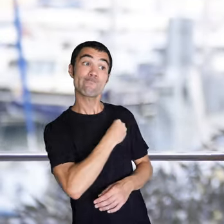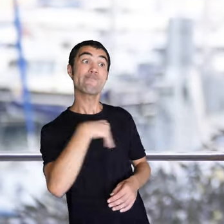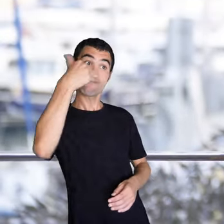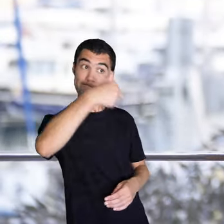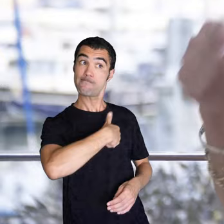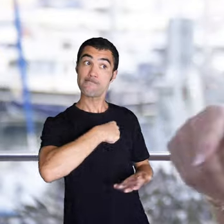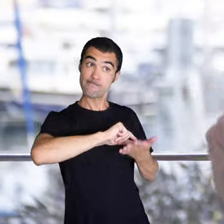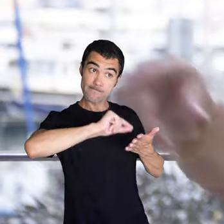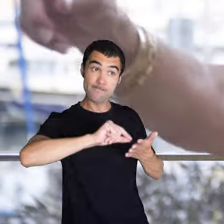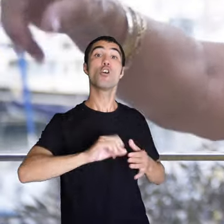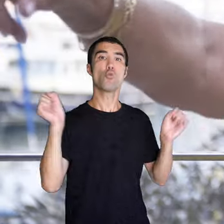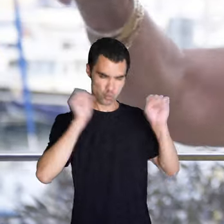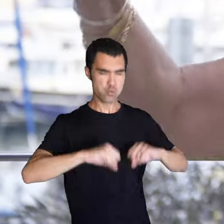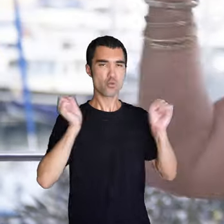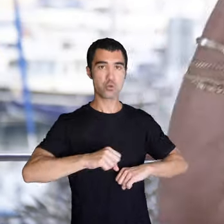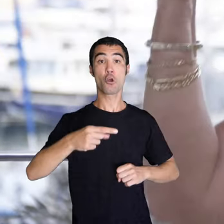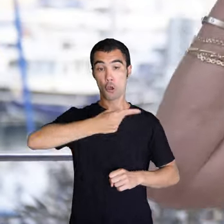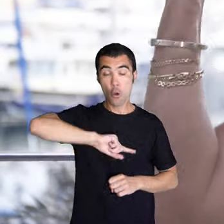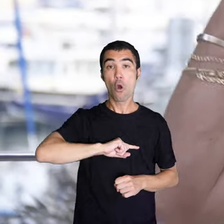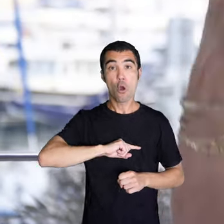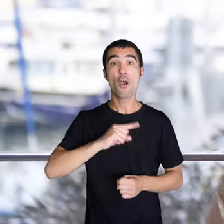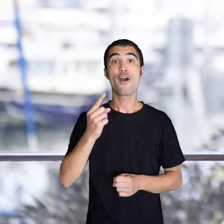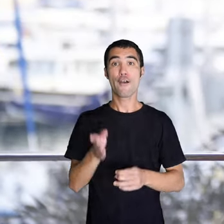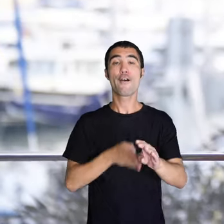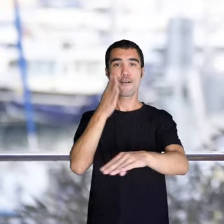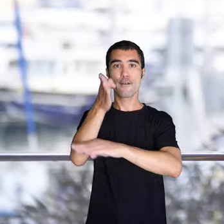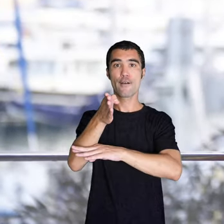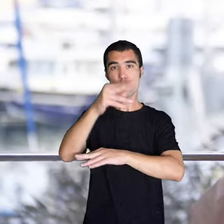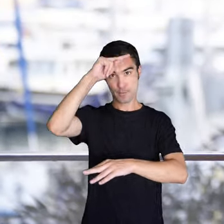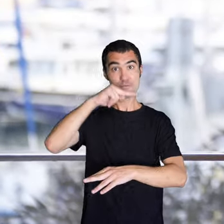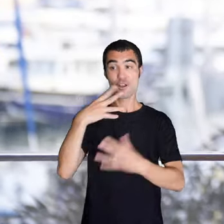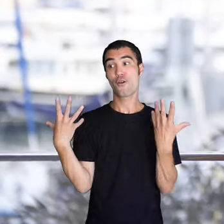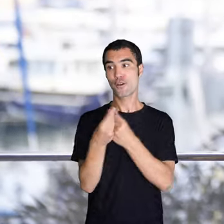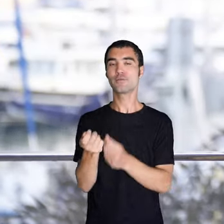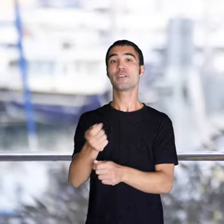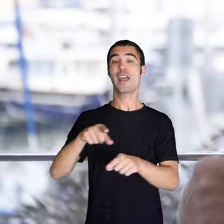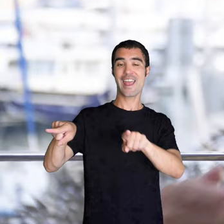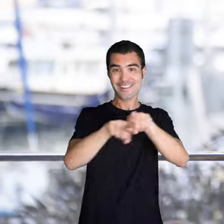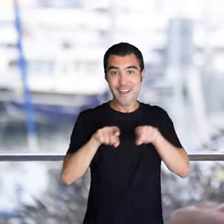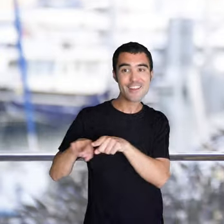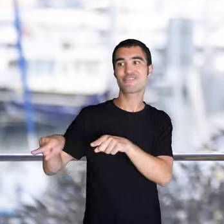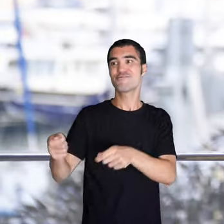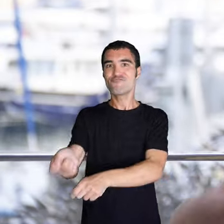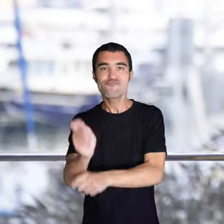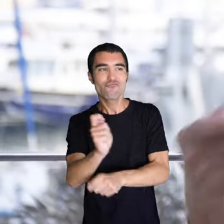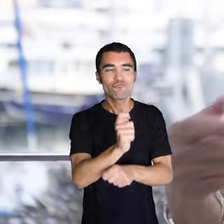després hi anaven. Inclús nosaltres de vegades anàvem a pescar amb mon pare i els meus germans i